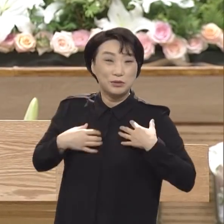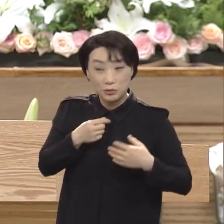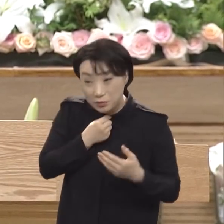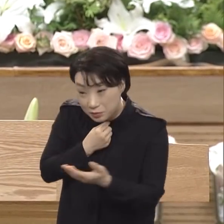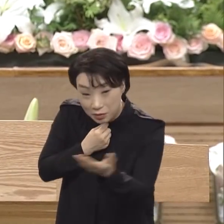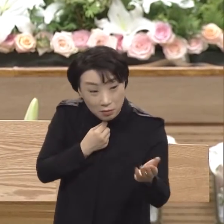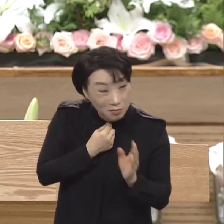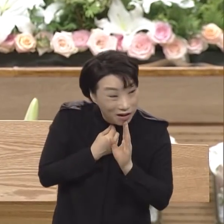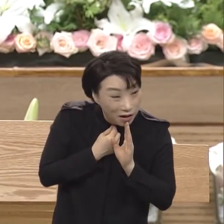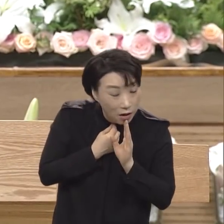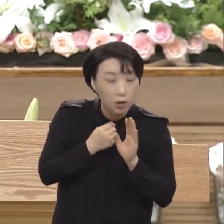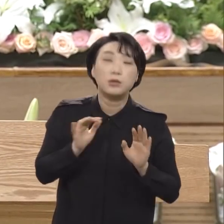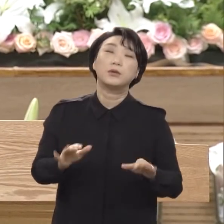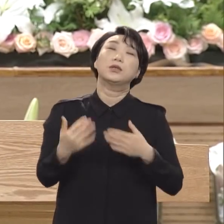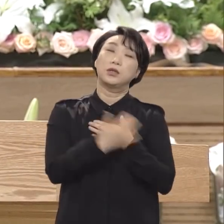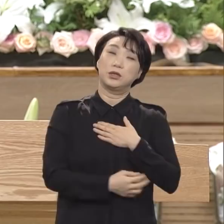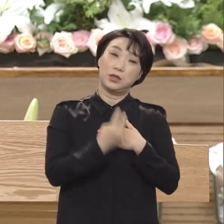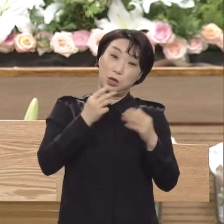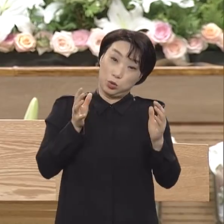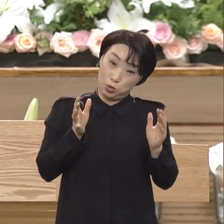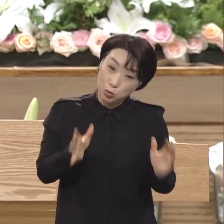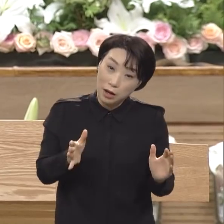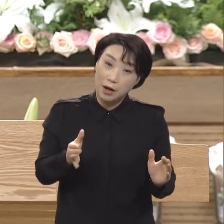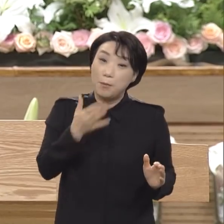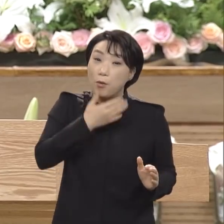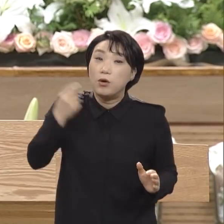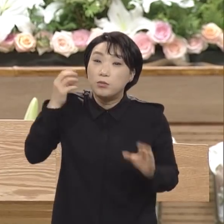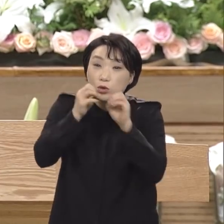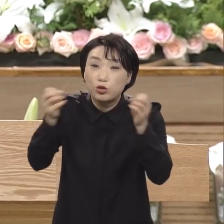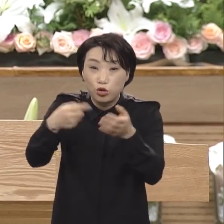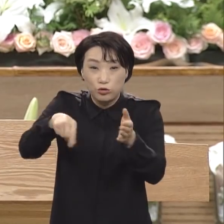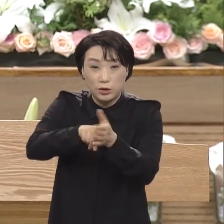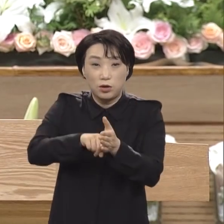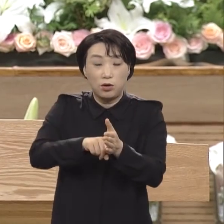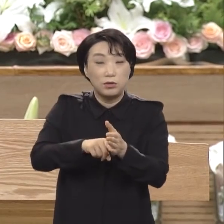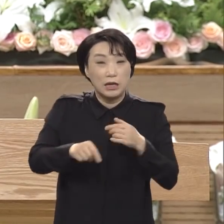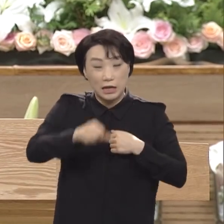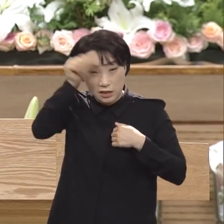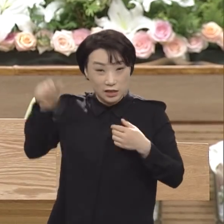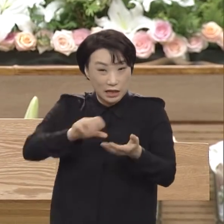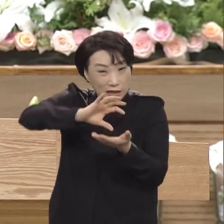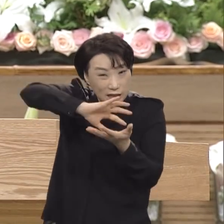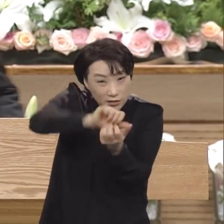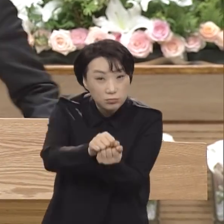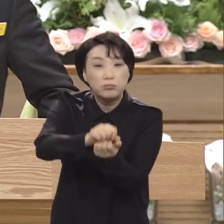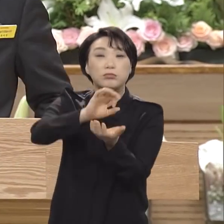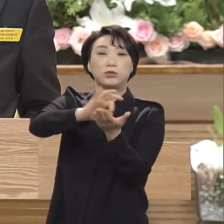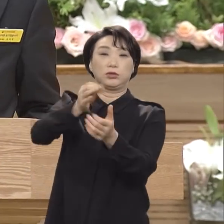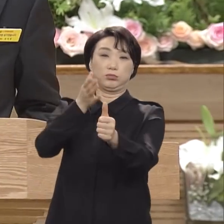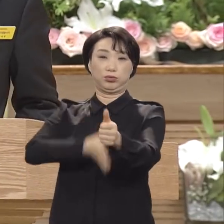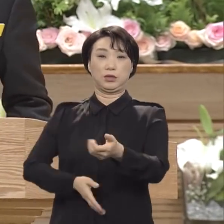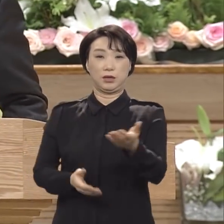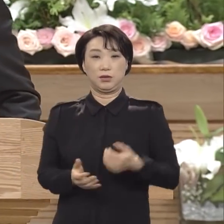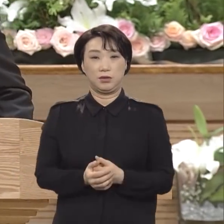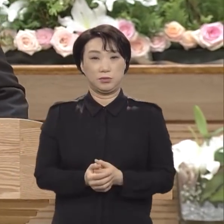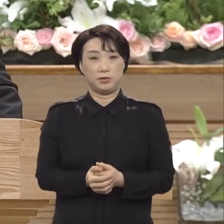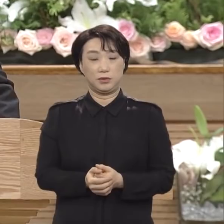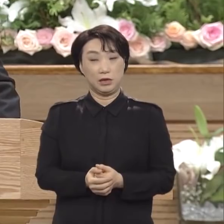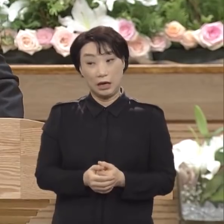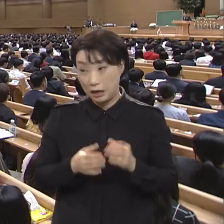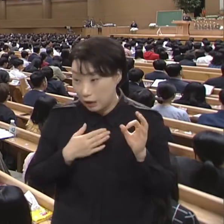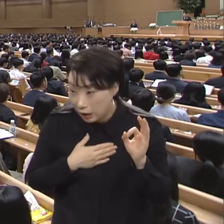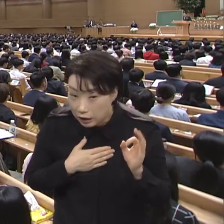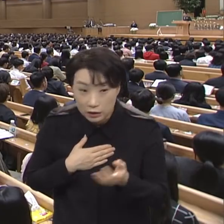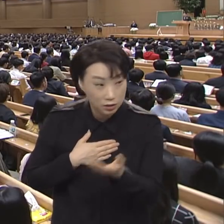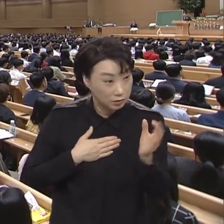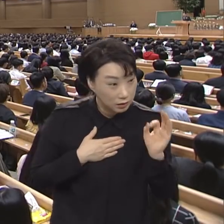싶습니까? 육신의 때를 복음 전도를 위해 나의 삶을 사용하라 그 말이에요.